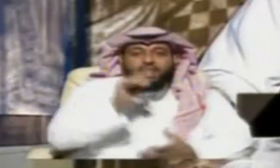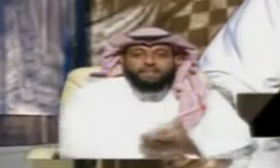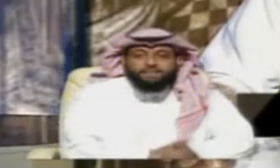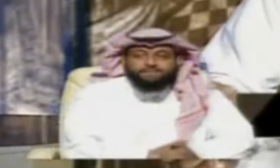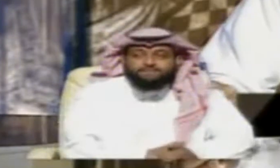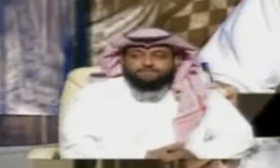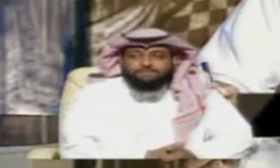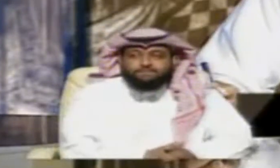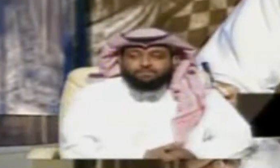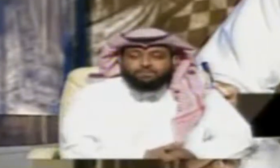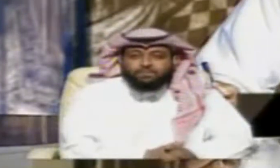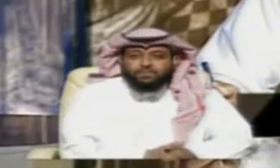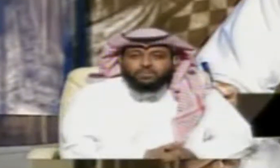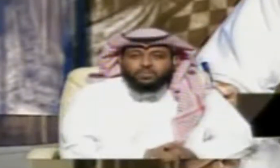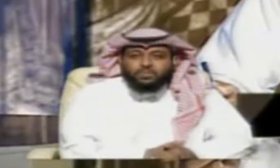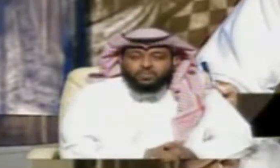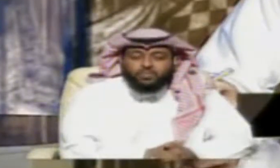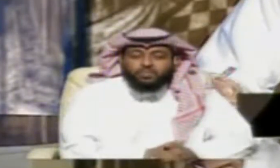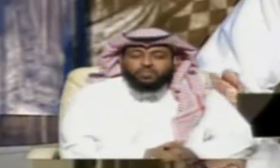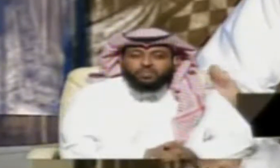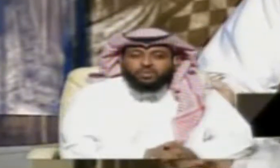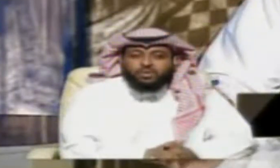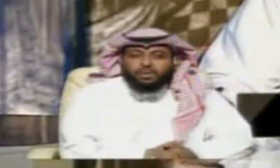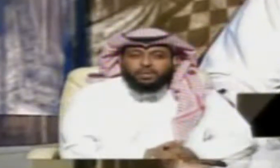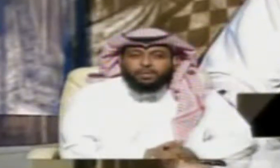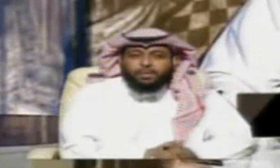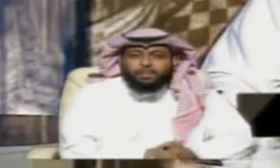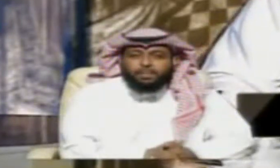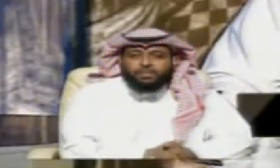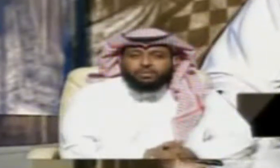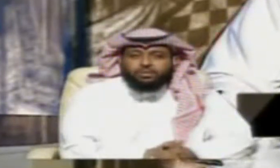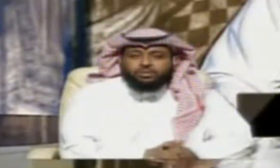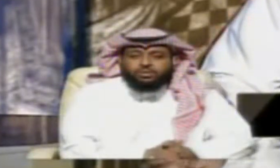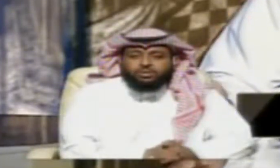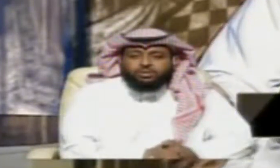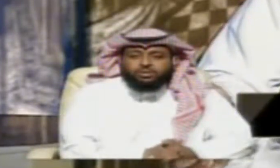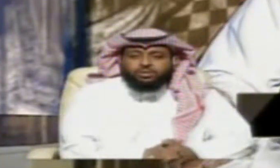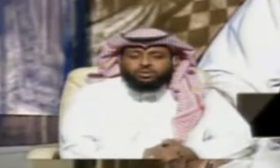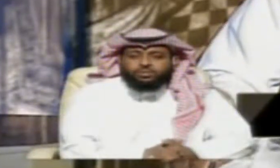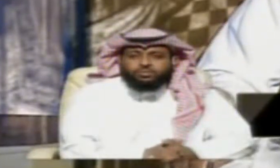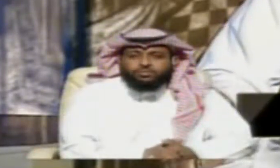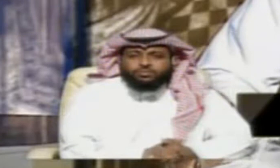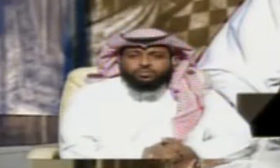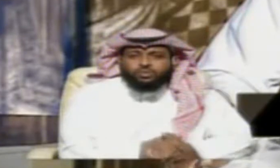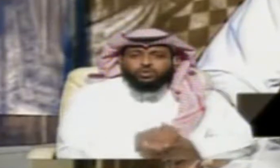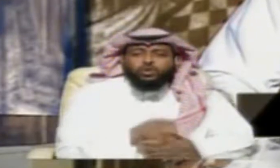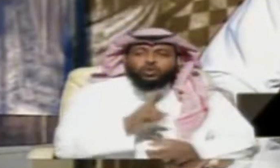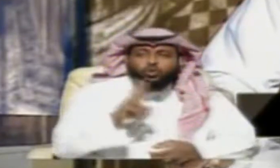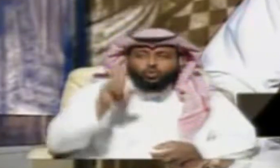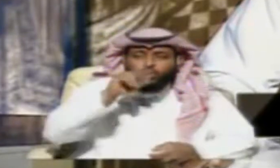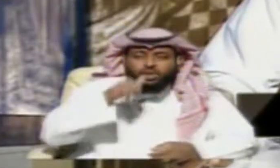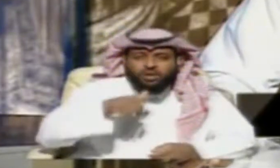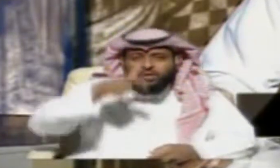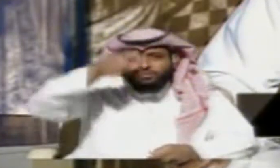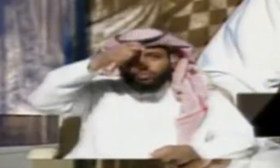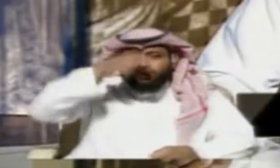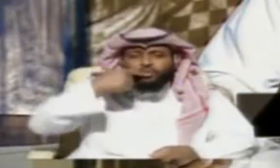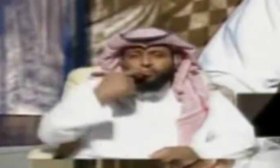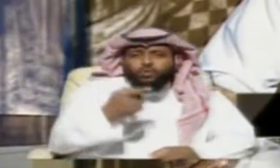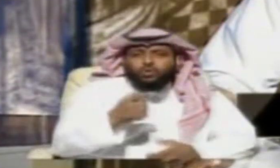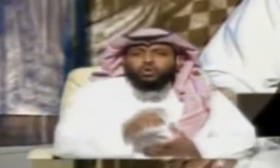ورعاك. جزاك الحمد لله عزيز. الله يحفظك يا شيخ. بلينا اسمنا هني في أهلنا في تونس، معناتها مش